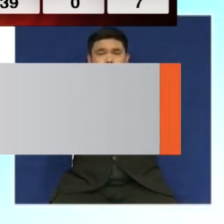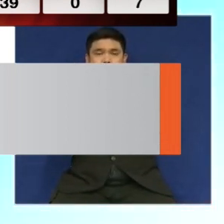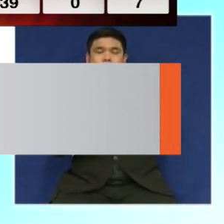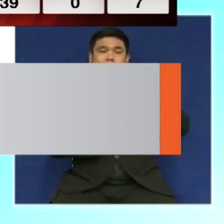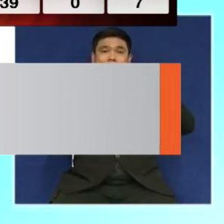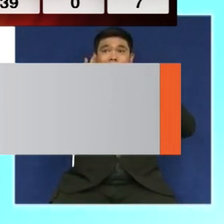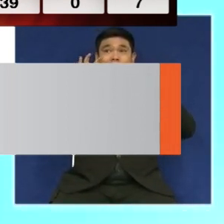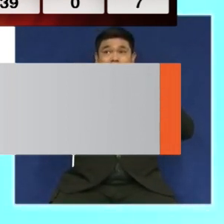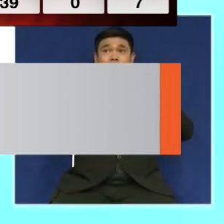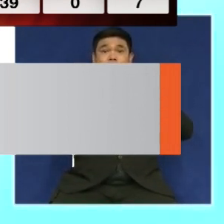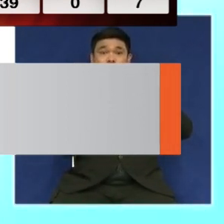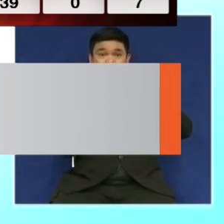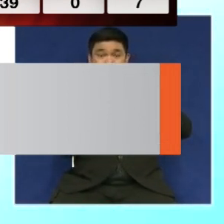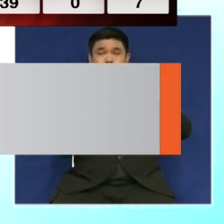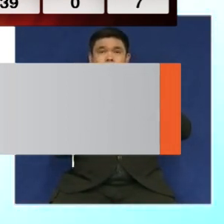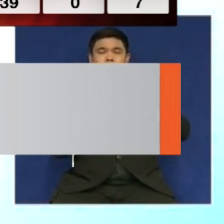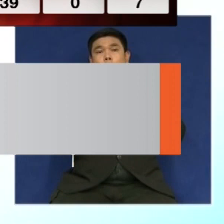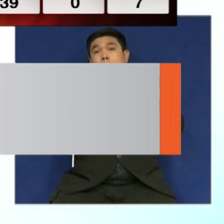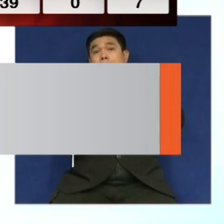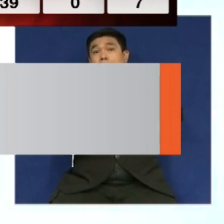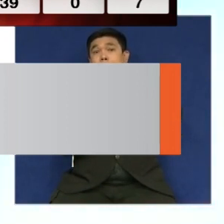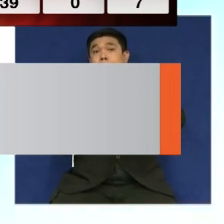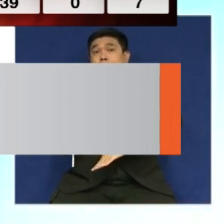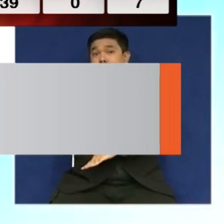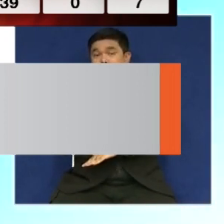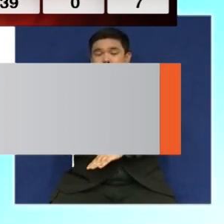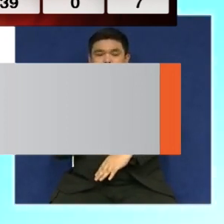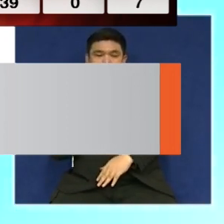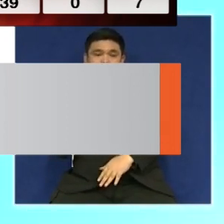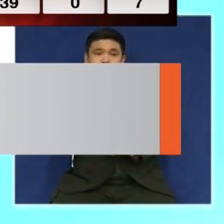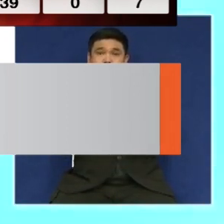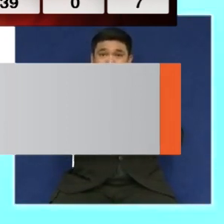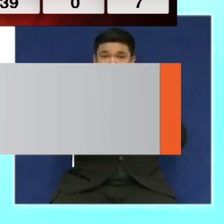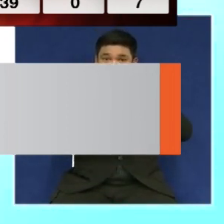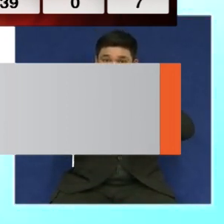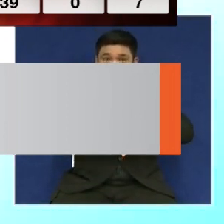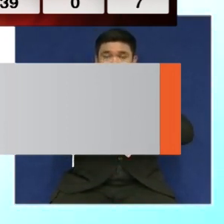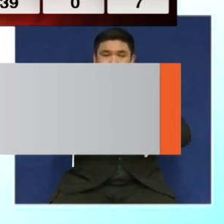ครับที่เป็นแถวสะพานปลานะครับที่มีการเก็บตัวอย่างจาก